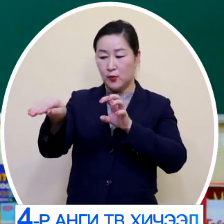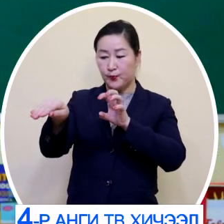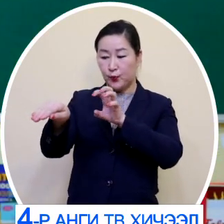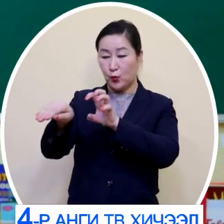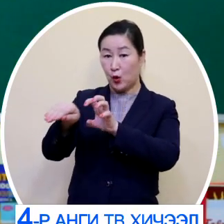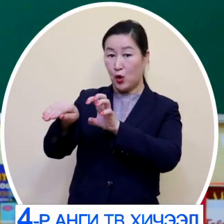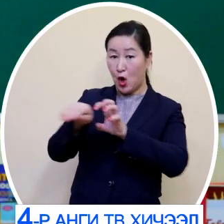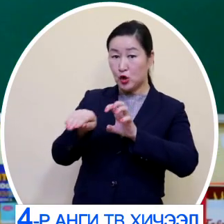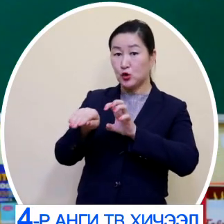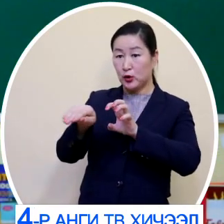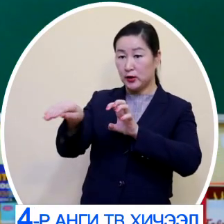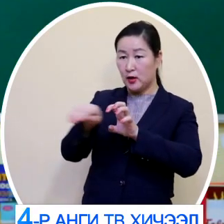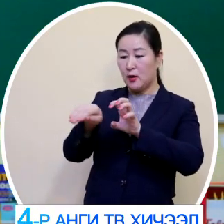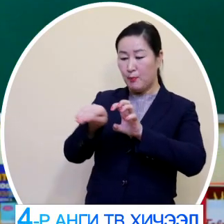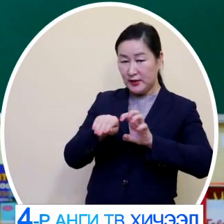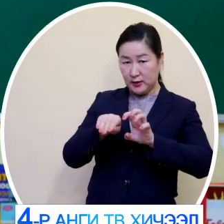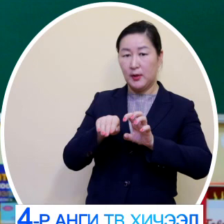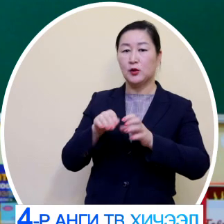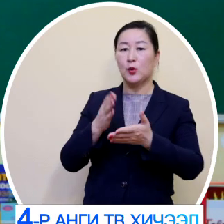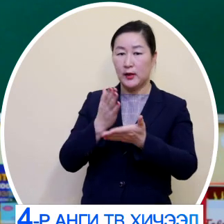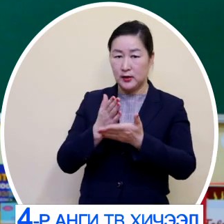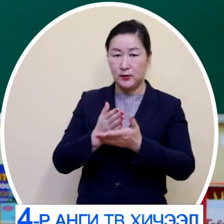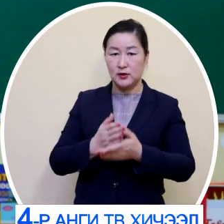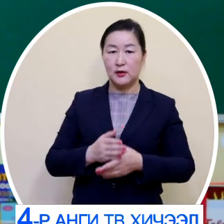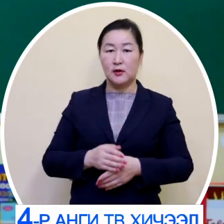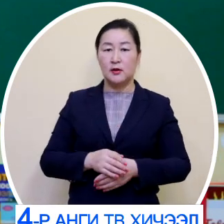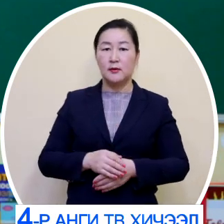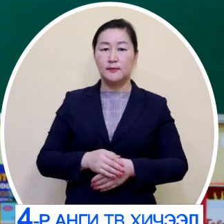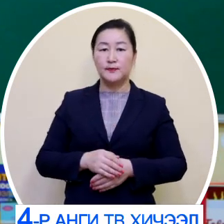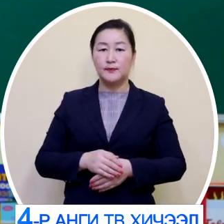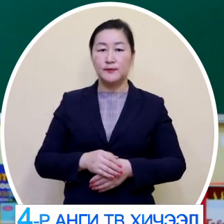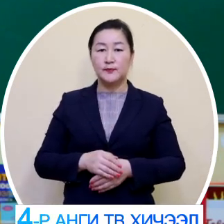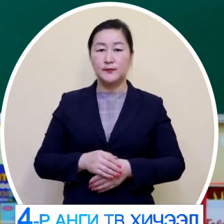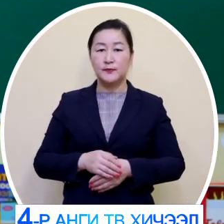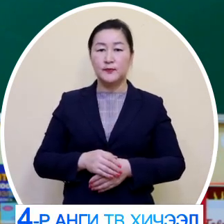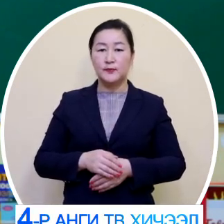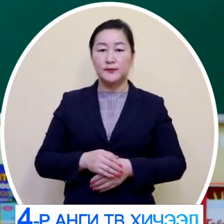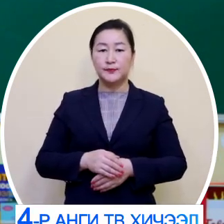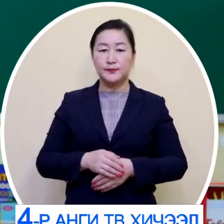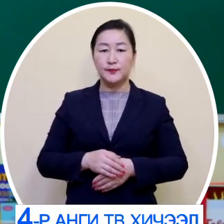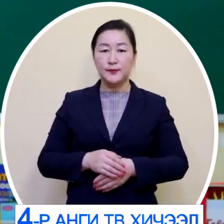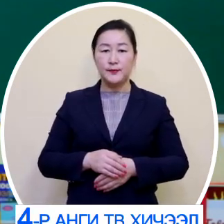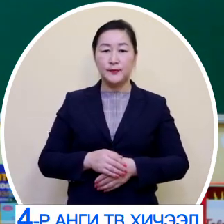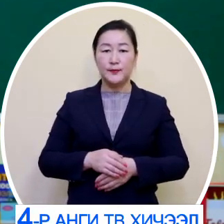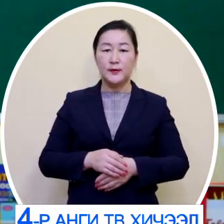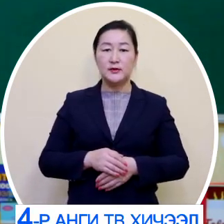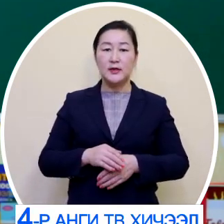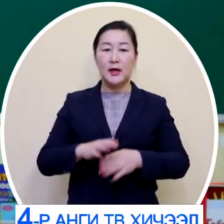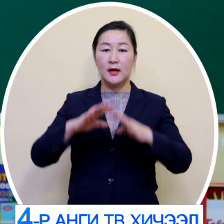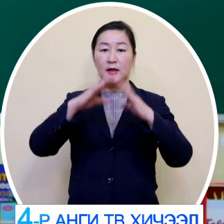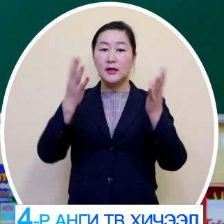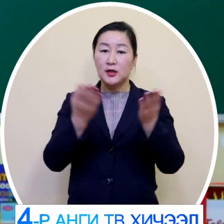Энэ тоглоомыг гэр бүлийнхэн тагаа машин хин гараа гүргэлгүйгээр хурдан машин барих вэ гэх